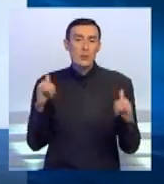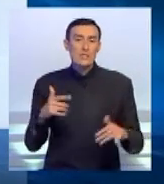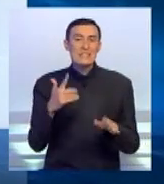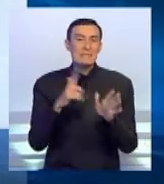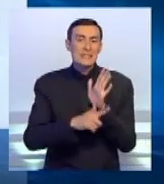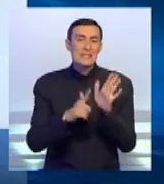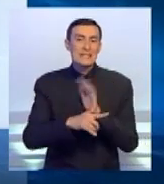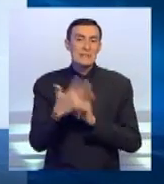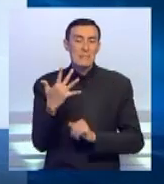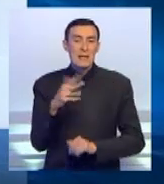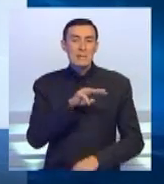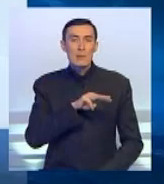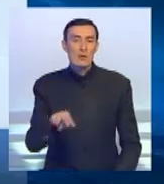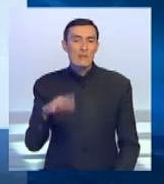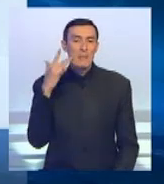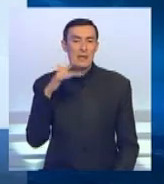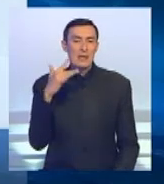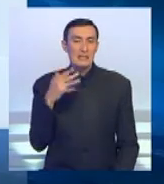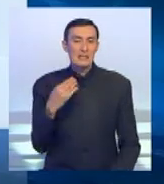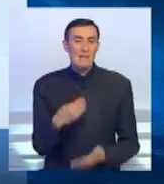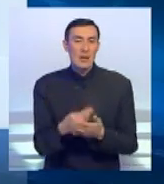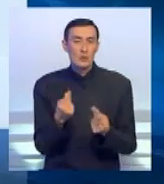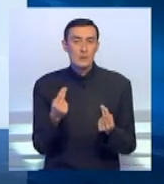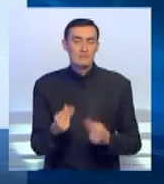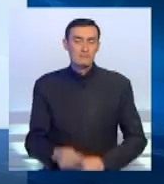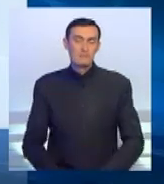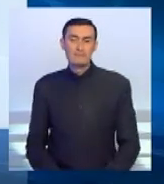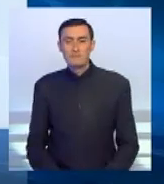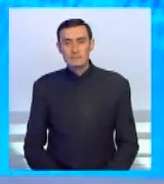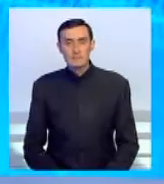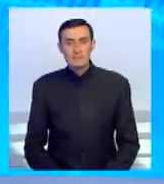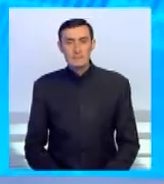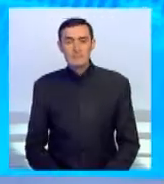75 миллионов в американской валюте.